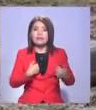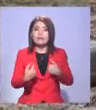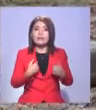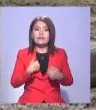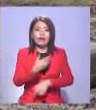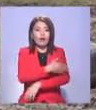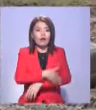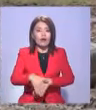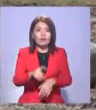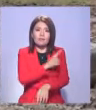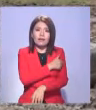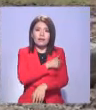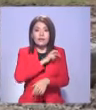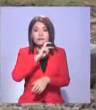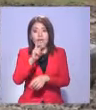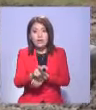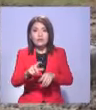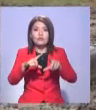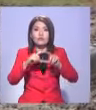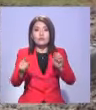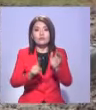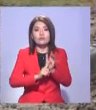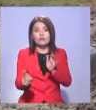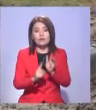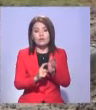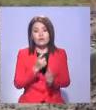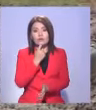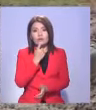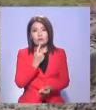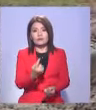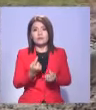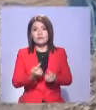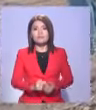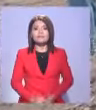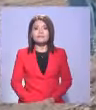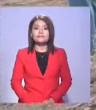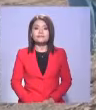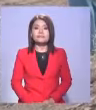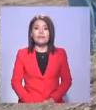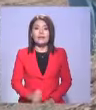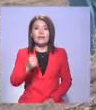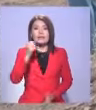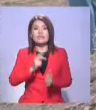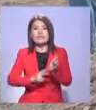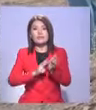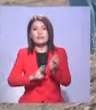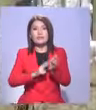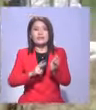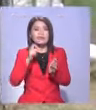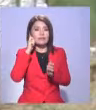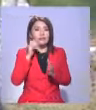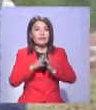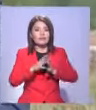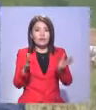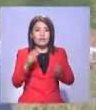аулаға шығу, емханаға бару, мектепке қатынаудың өзі үлкен уайымға айналды. 70-ден асқан Жанғали Ақсақал тіпті